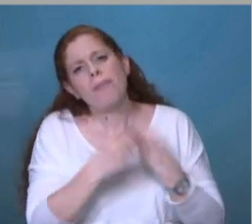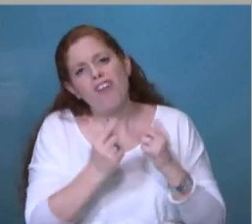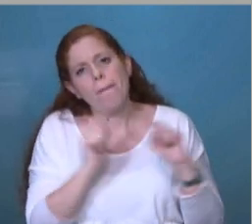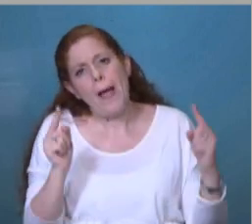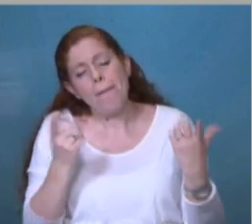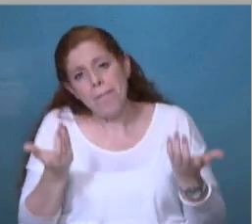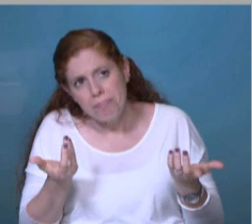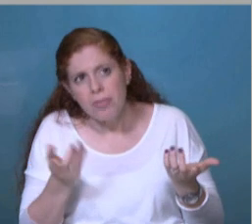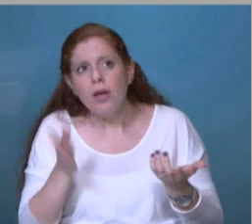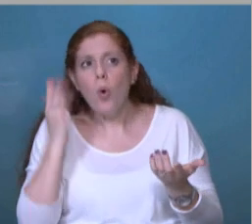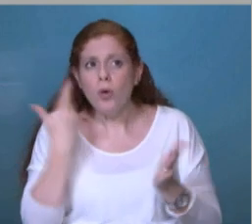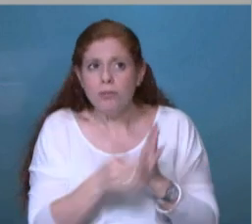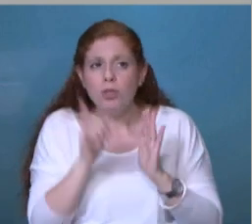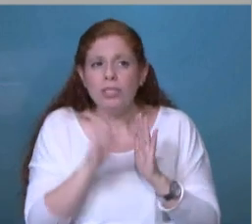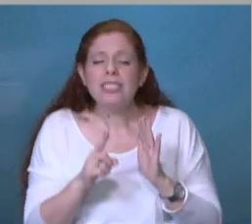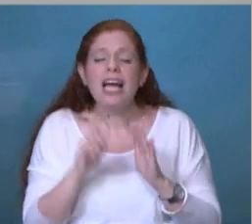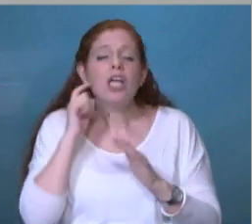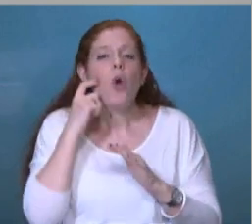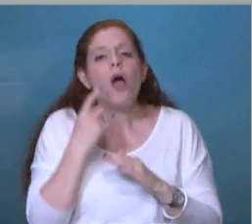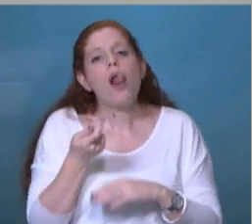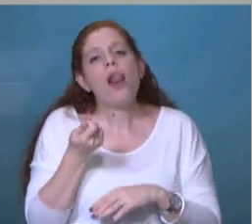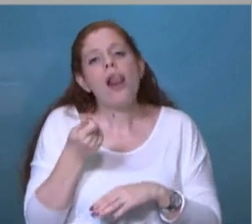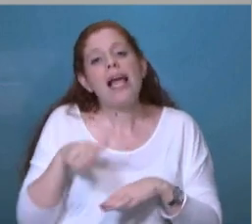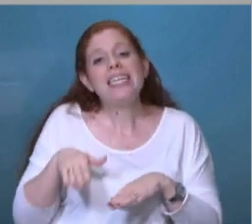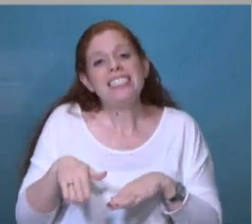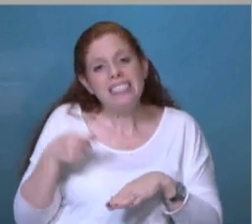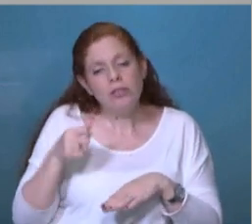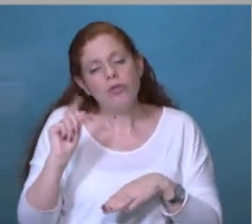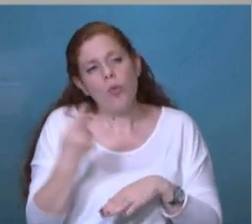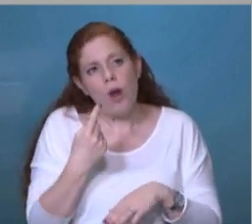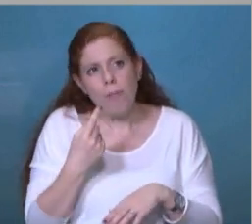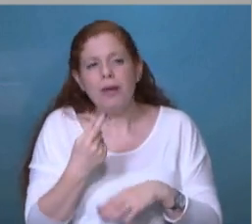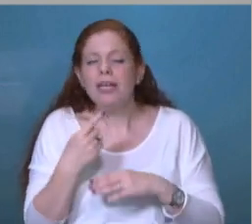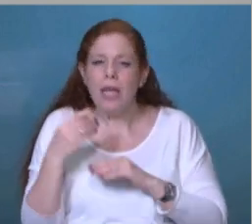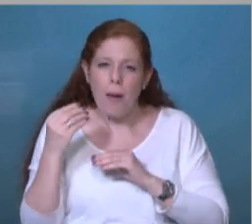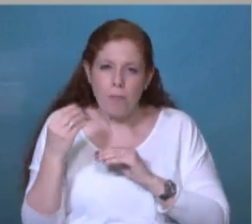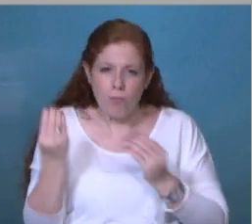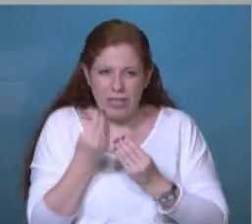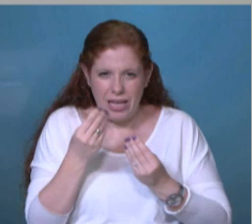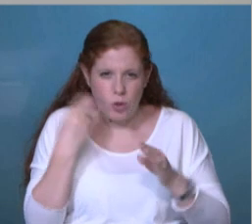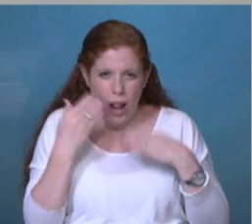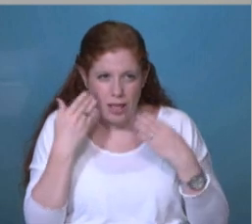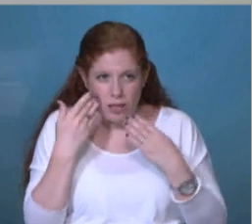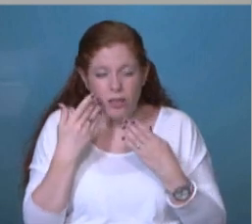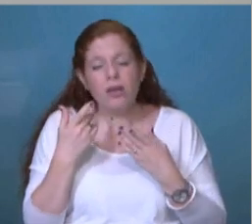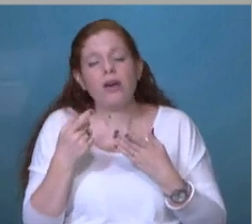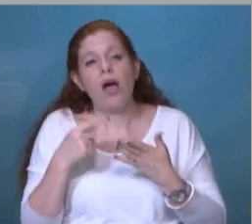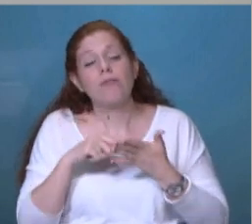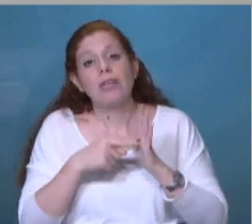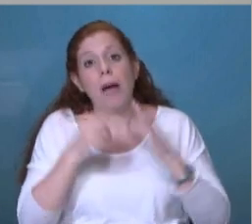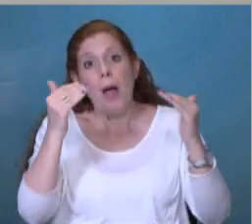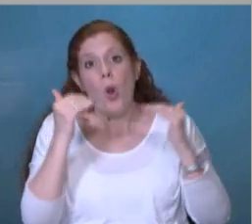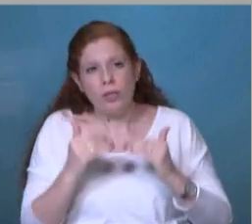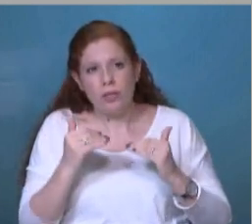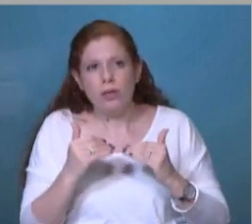חוץ מזה, הוא יצטרך לדאוג לכיס של כולנו. רפורמת הטואלטיקה שדחף שר הכלכלה בשנים האחרונות, הובילה להוזלת מוצרי ההיגיינה